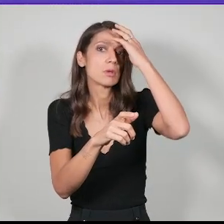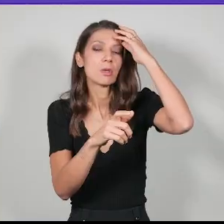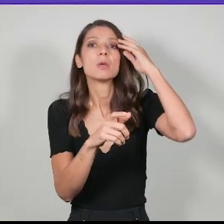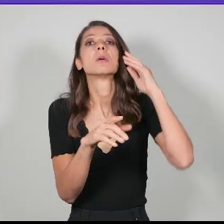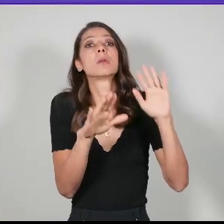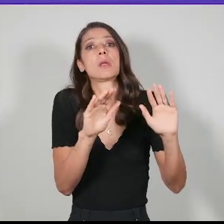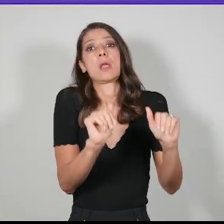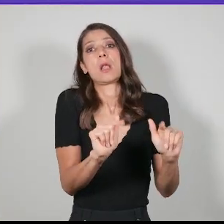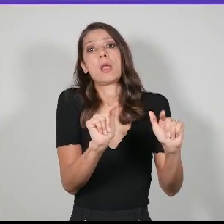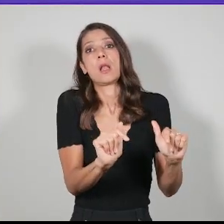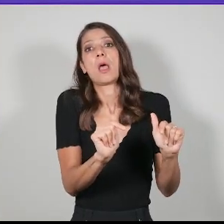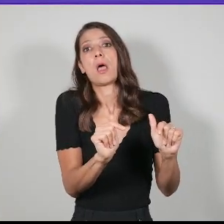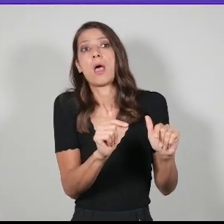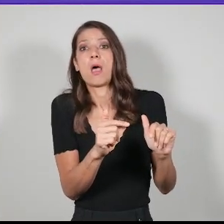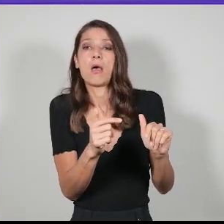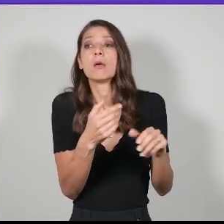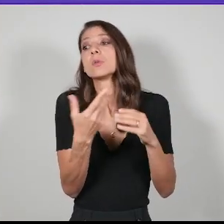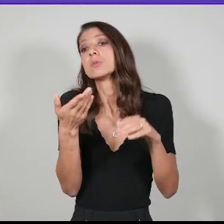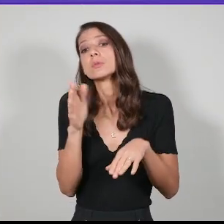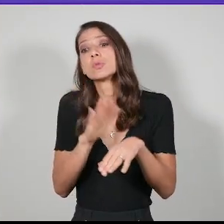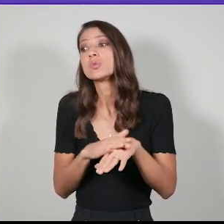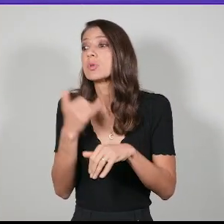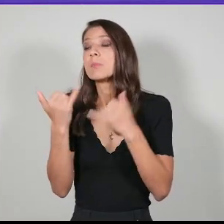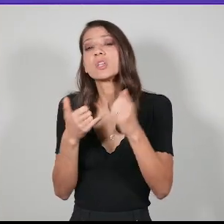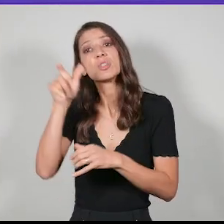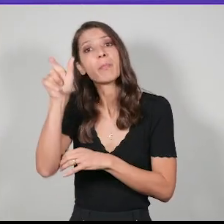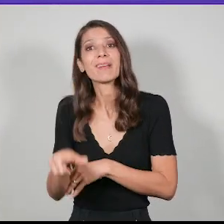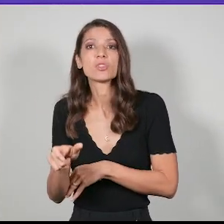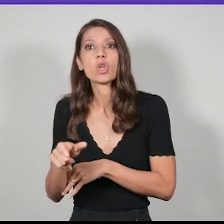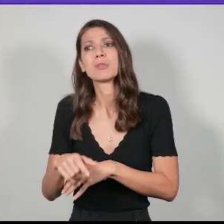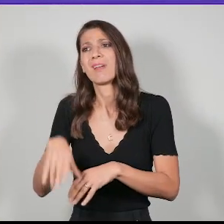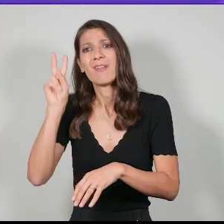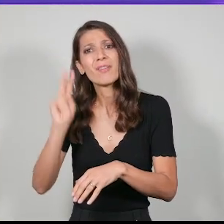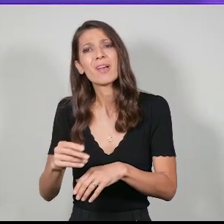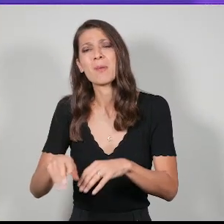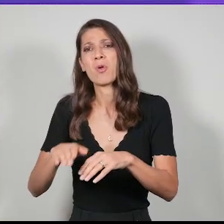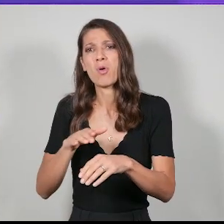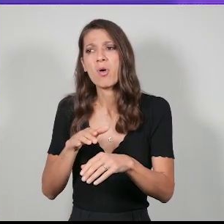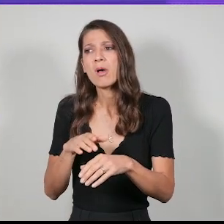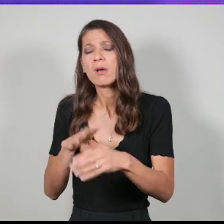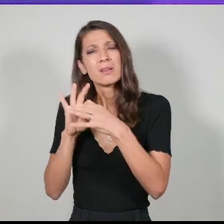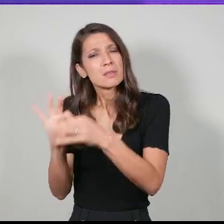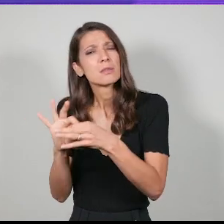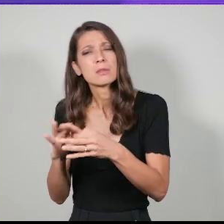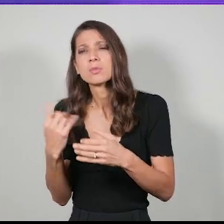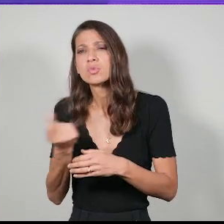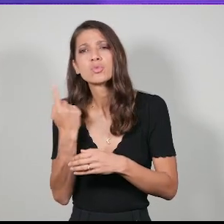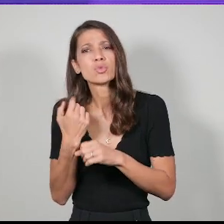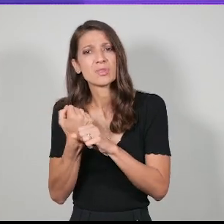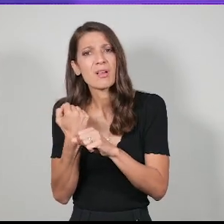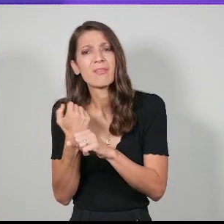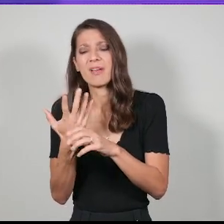qui a une charge de travail toute la journée, toute la nuit auprès d'une personne et dans la diversité